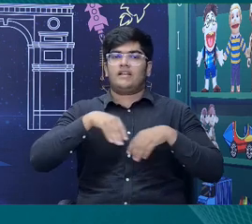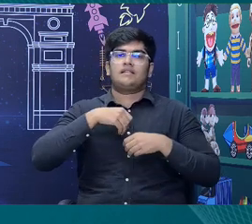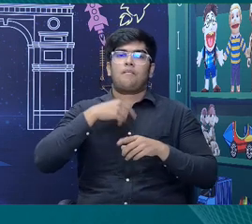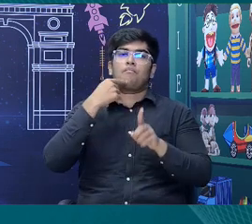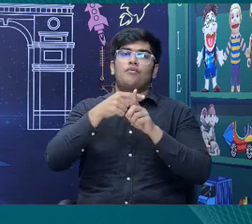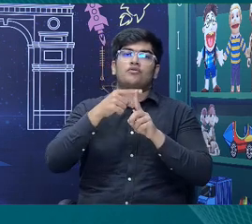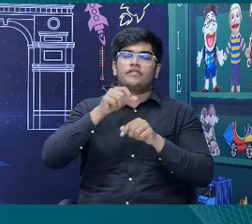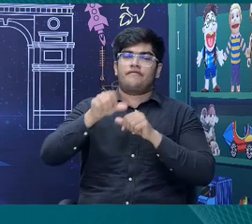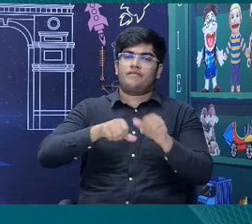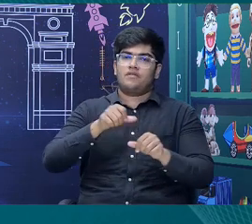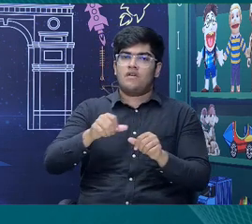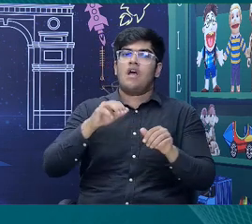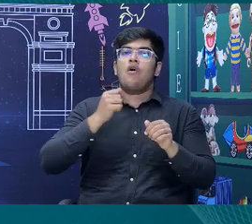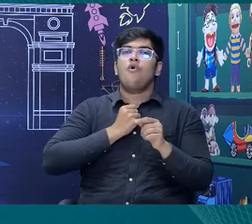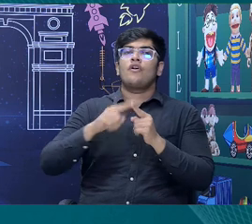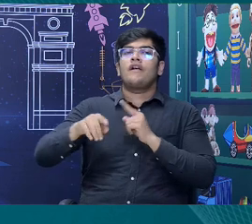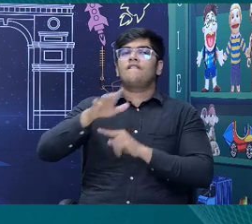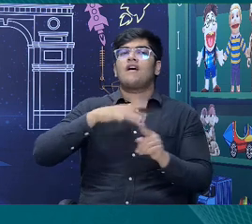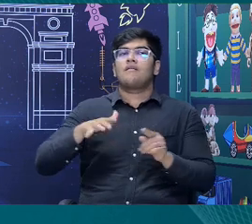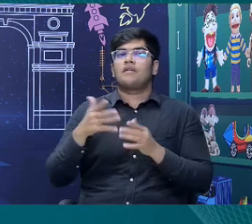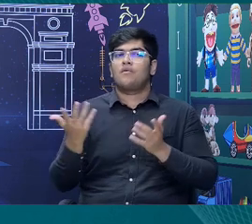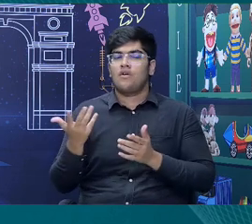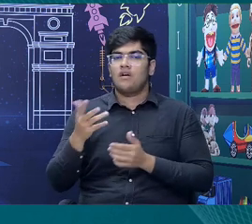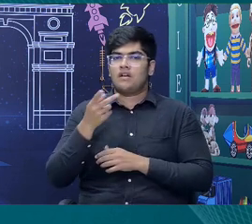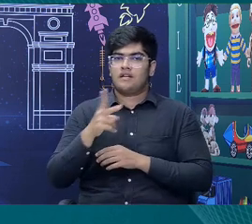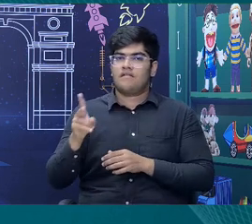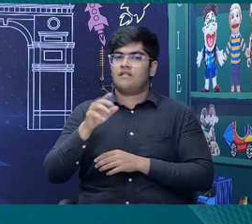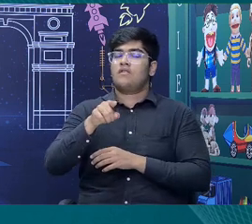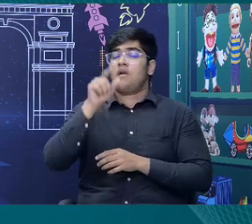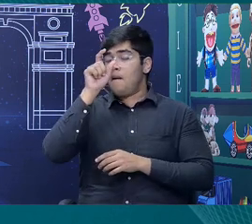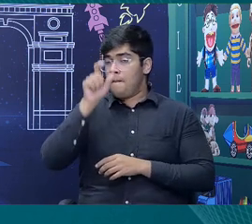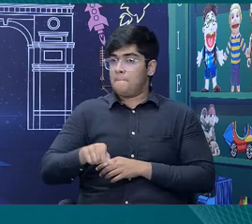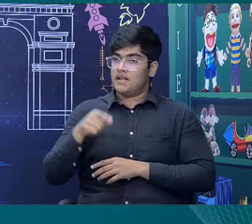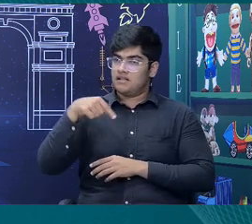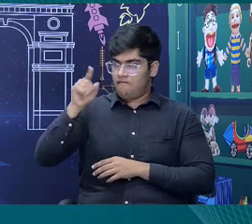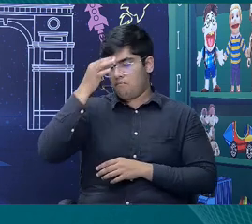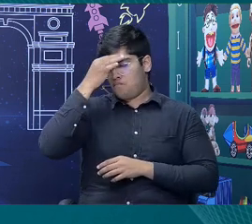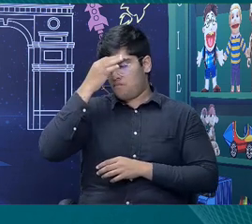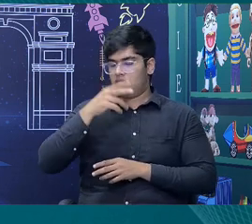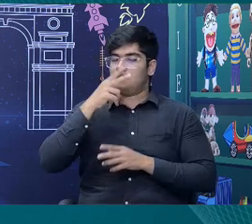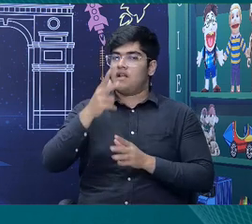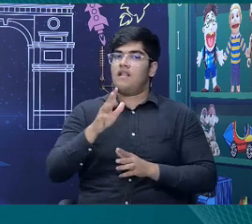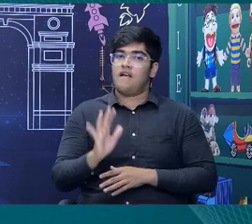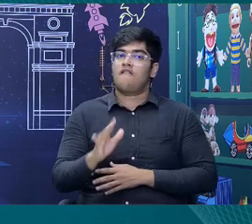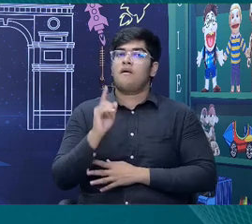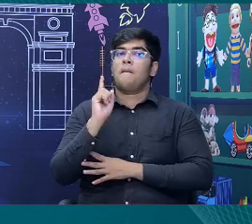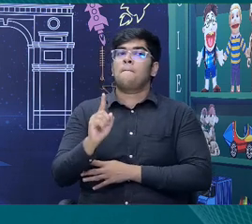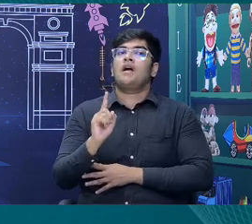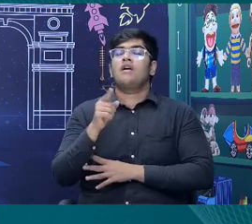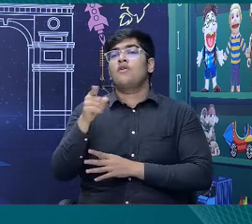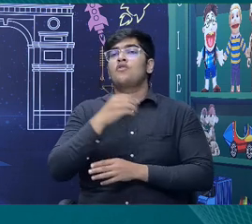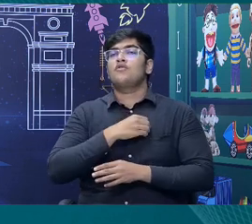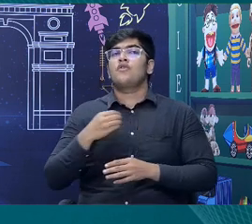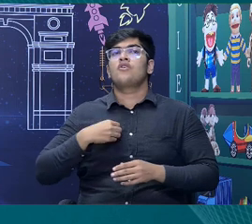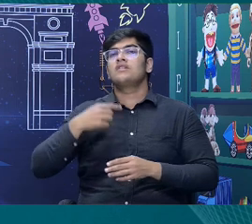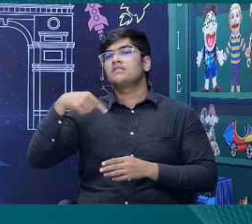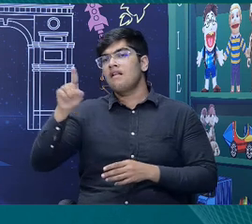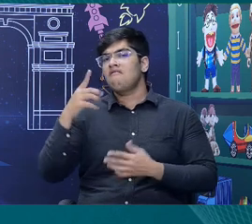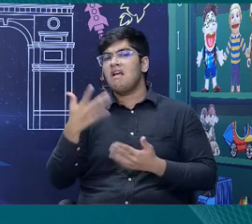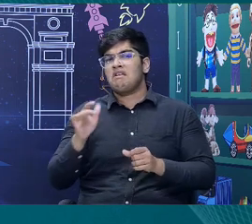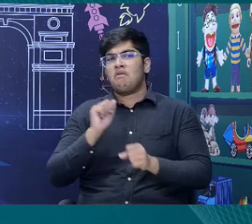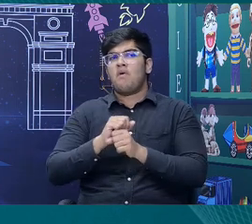हैं अपना एनवायरमेंट कैसा है तो उसम क्लाइंट जो है व प्रॉब्लम्स तो बता रहा है लेकिन थेरेपिस्ट एस सच एक्टिव रोल प्ले नहीं कर